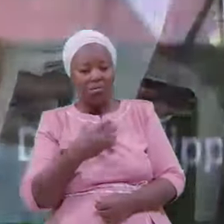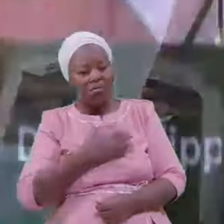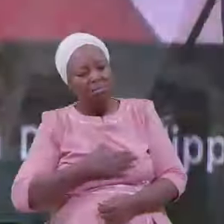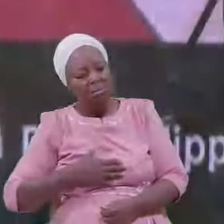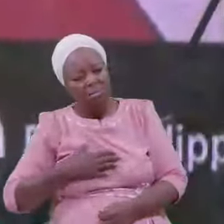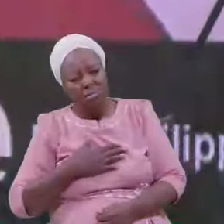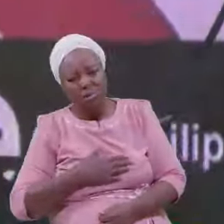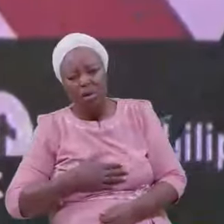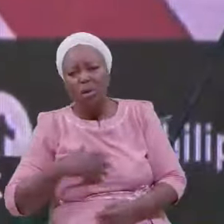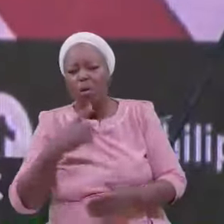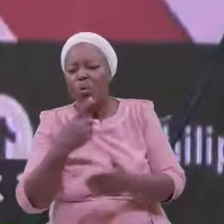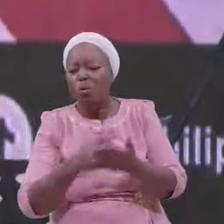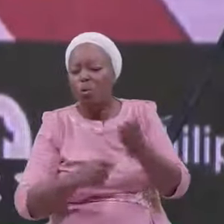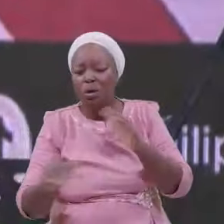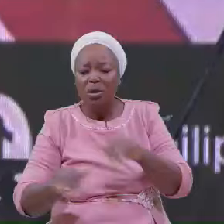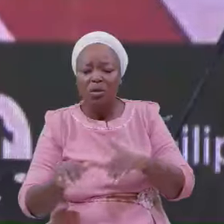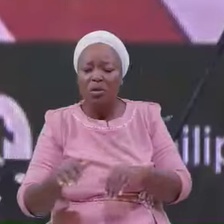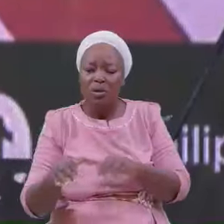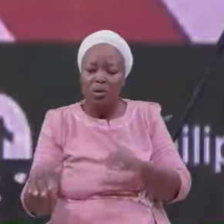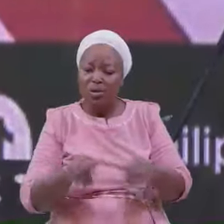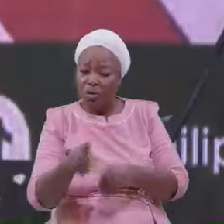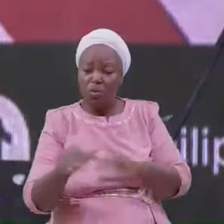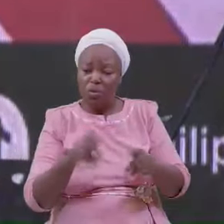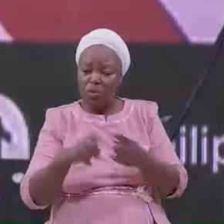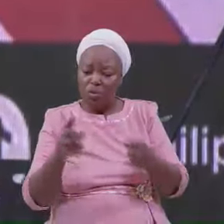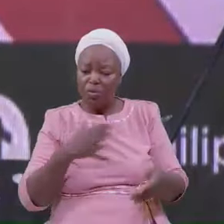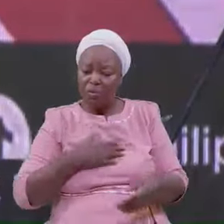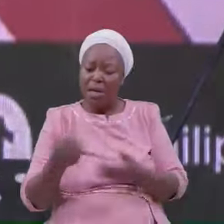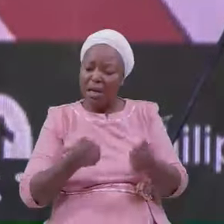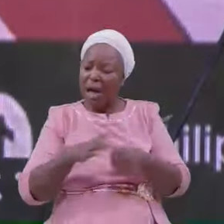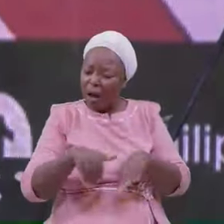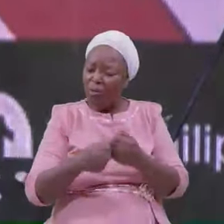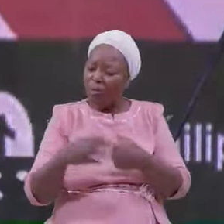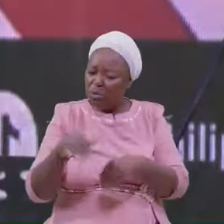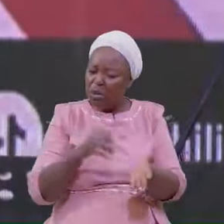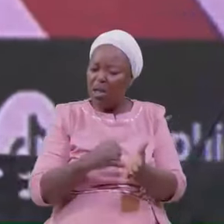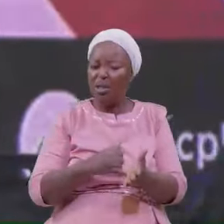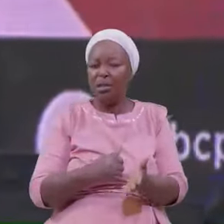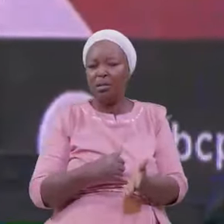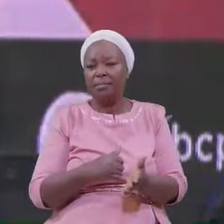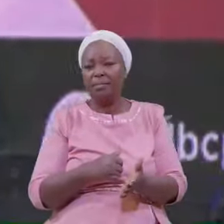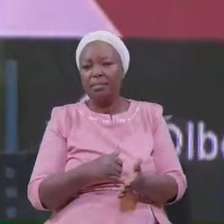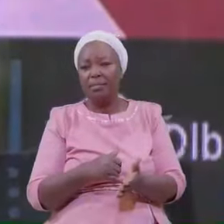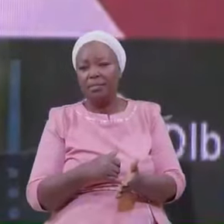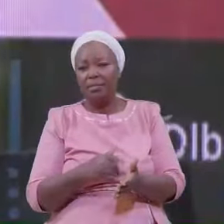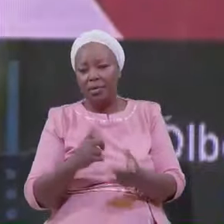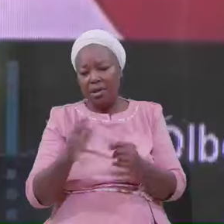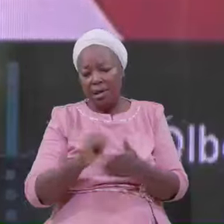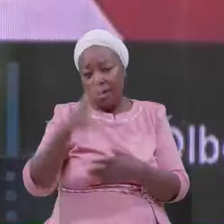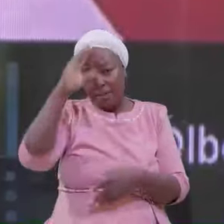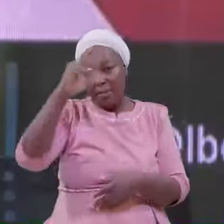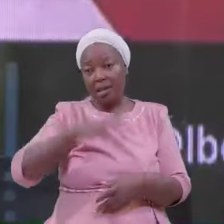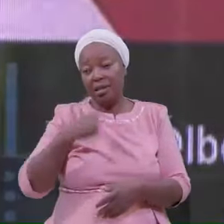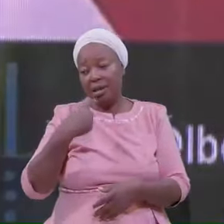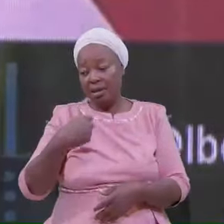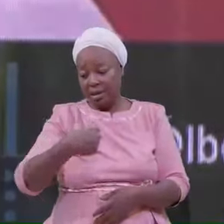do? Anong ginawa mo, Ginoo? How did you do this? Paano mo nakumpuni ang sasakyan ko? The man ko? Said, I am,